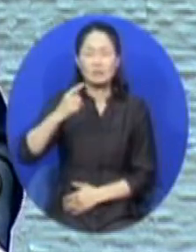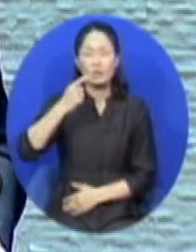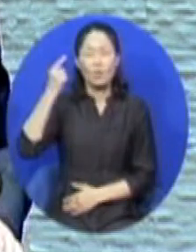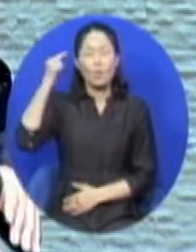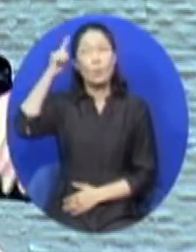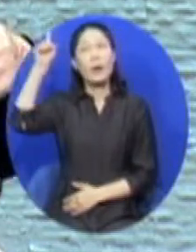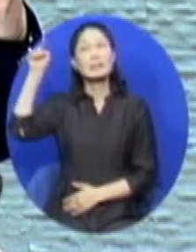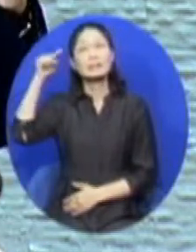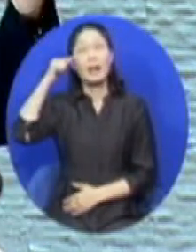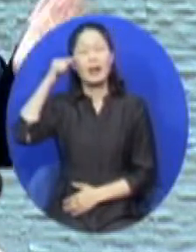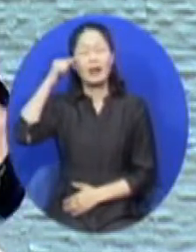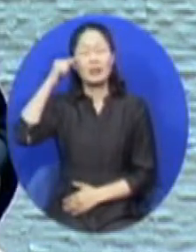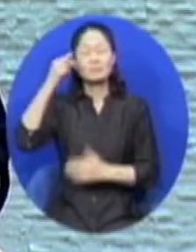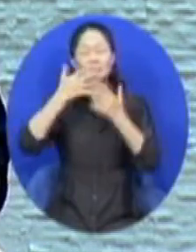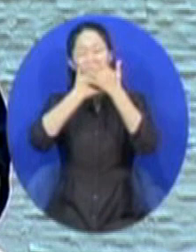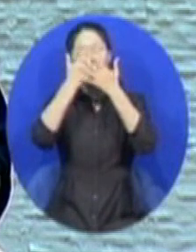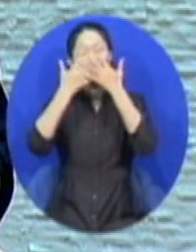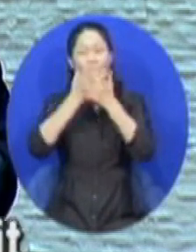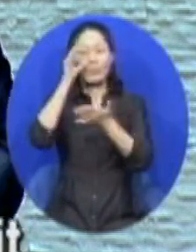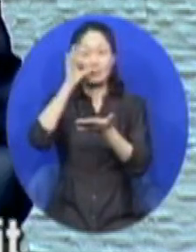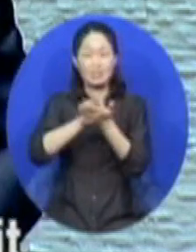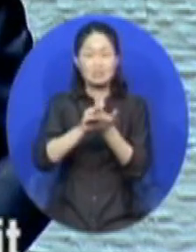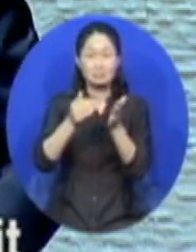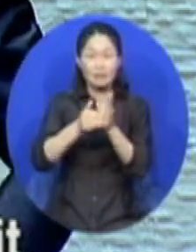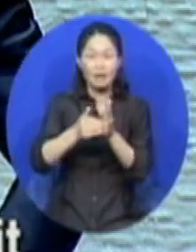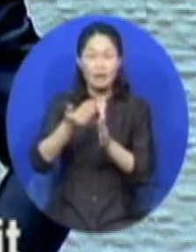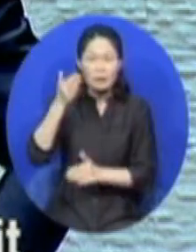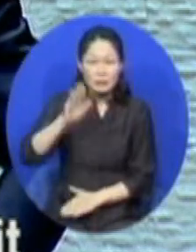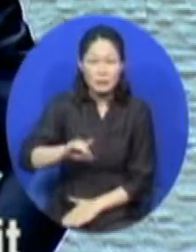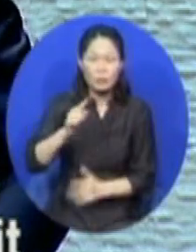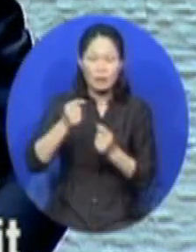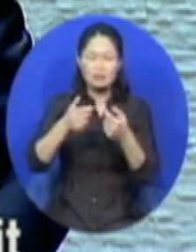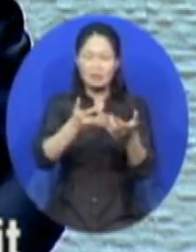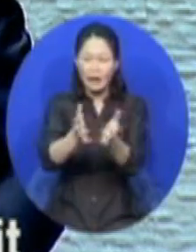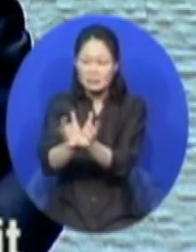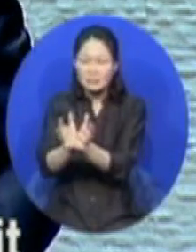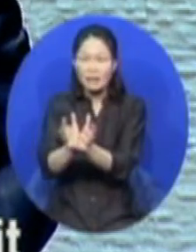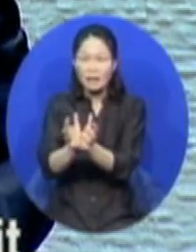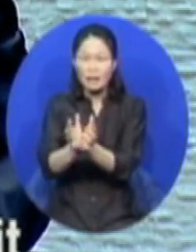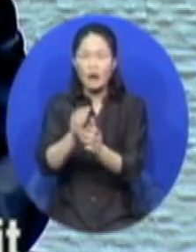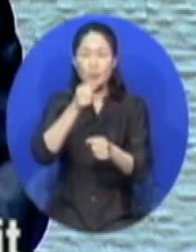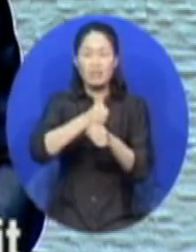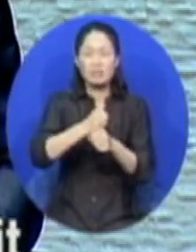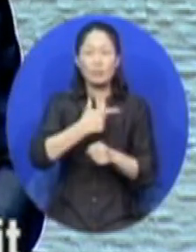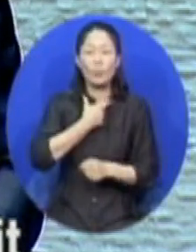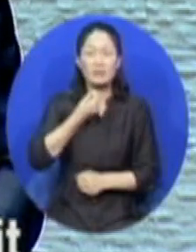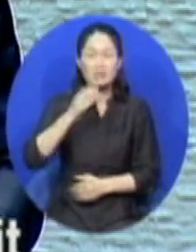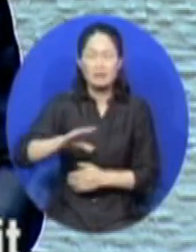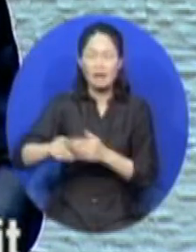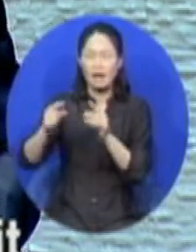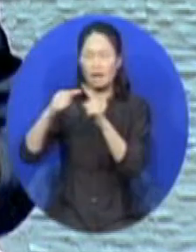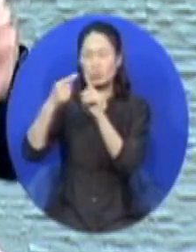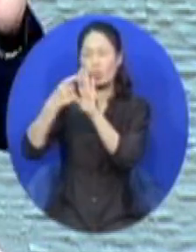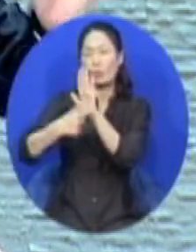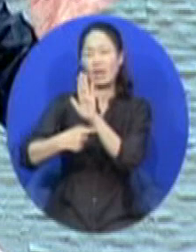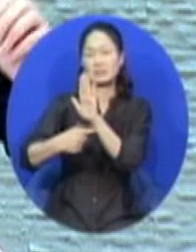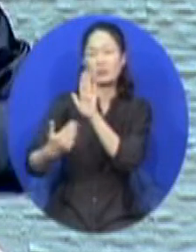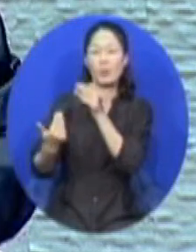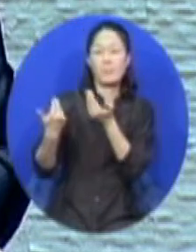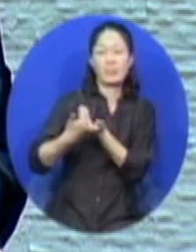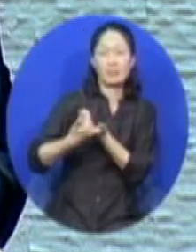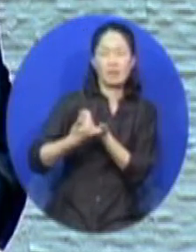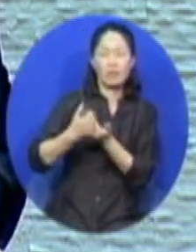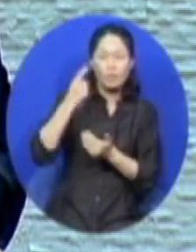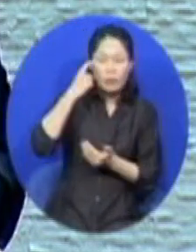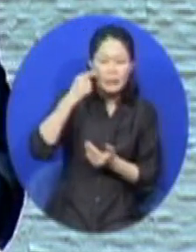그런데 그 선교 단체를 만들려고 하다 보니까 속해있는 도달해서 반대를 하는 우리도 단 1도